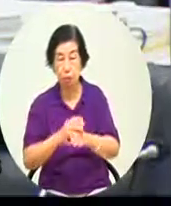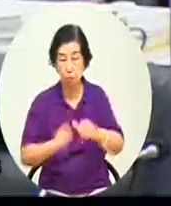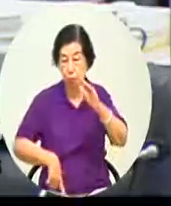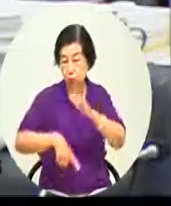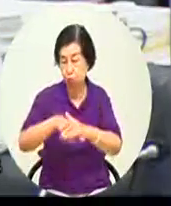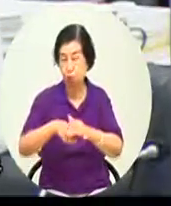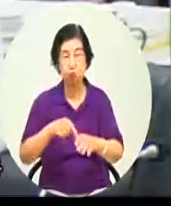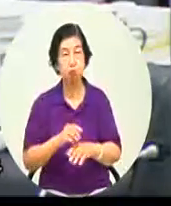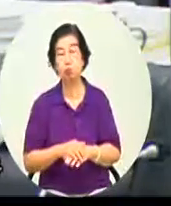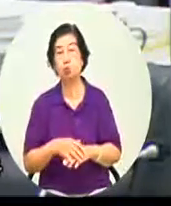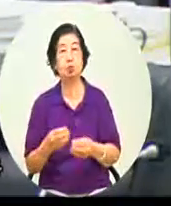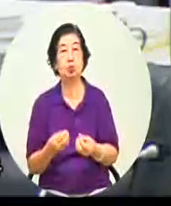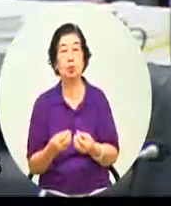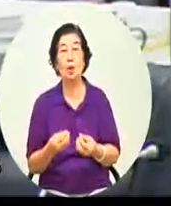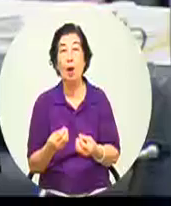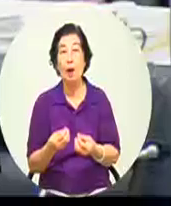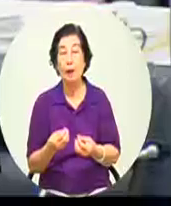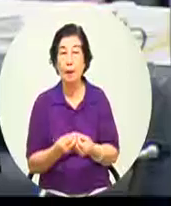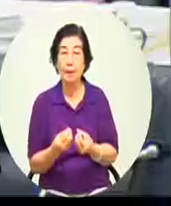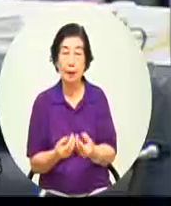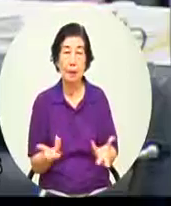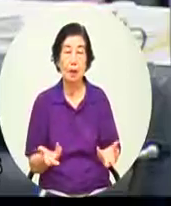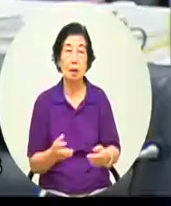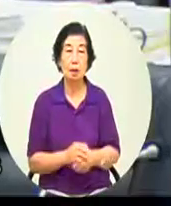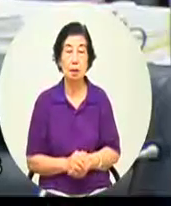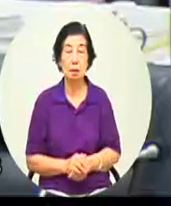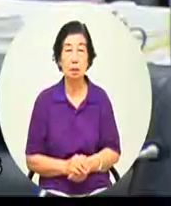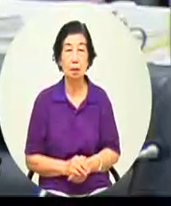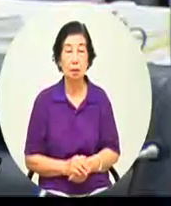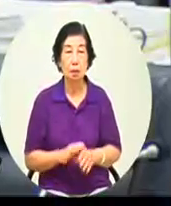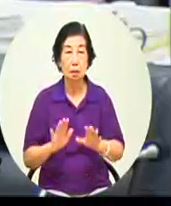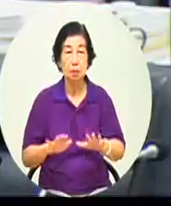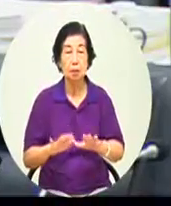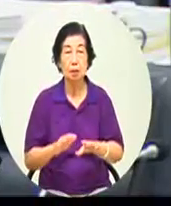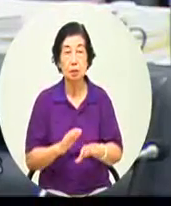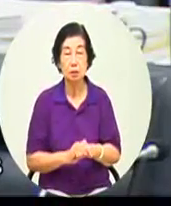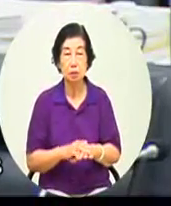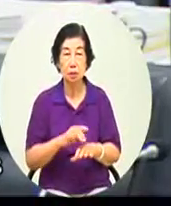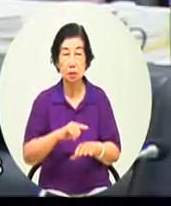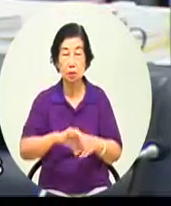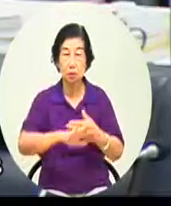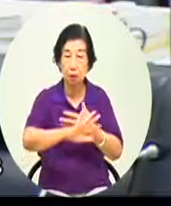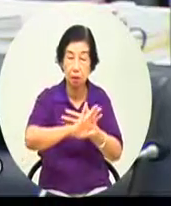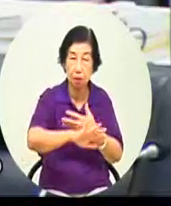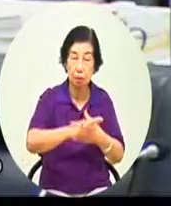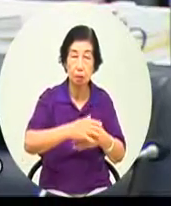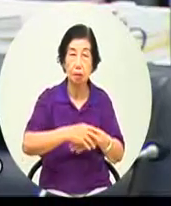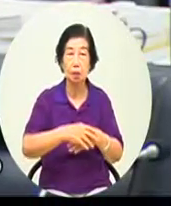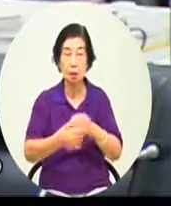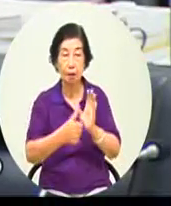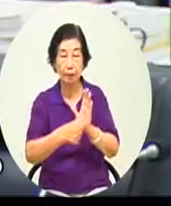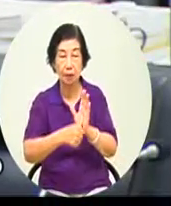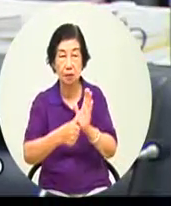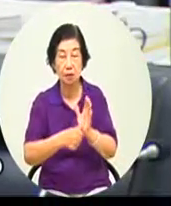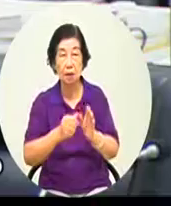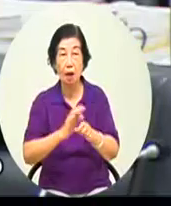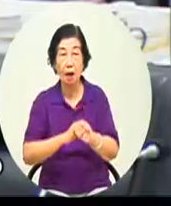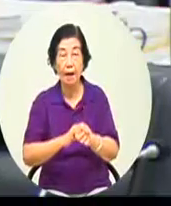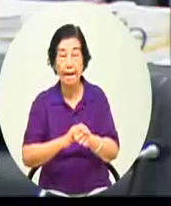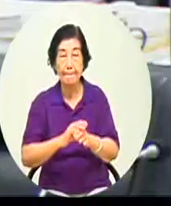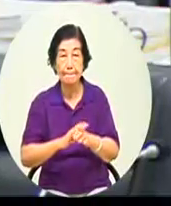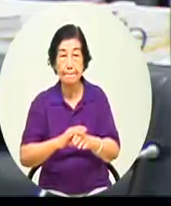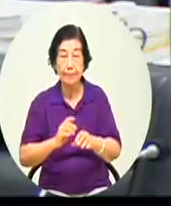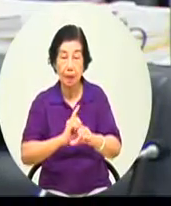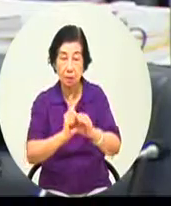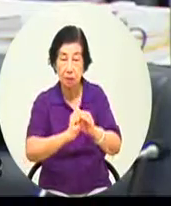呢，我们看到 Uber 这个部分，很多都是开了自家用的车子，而且完全看不